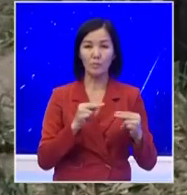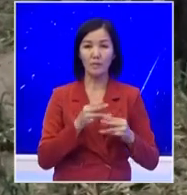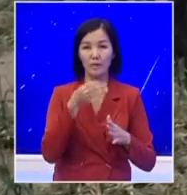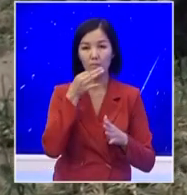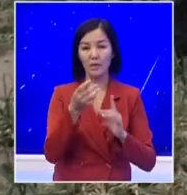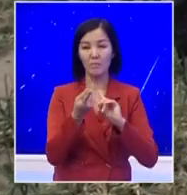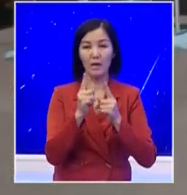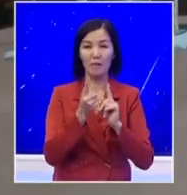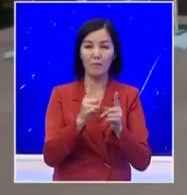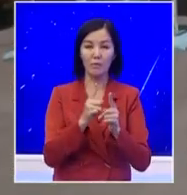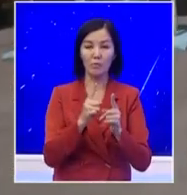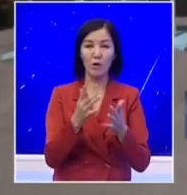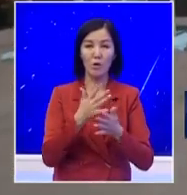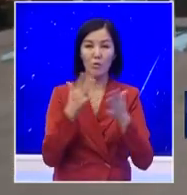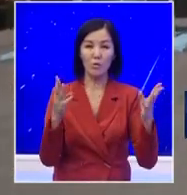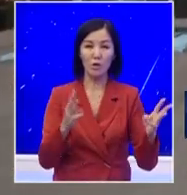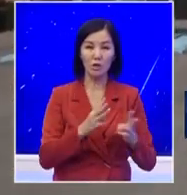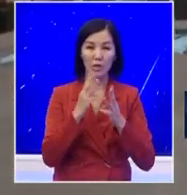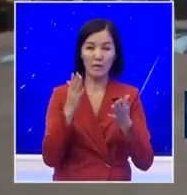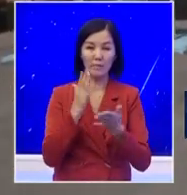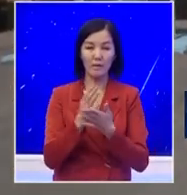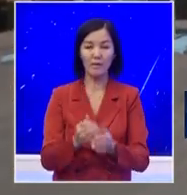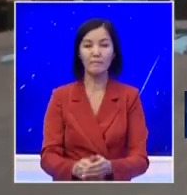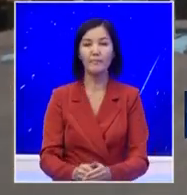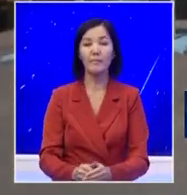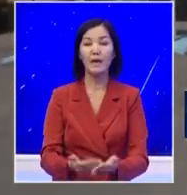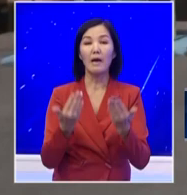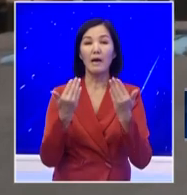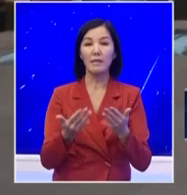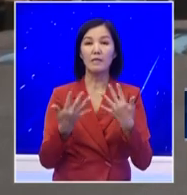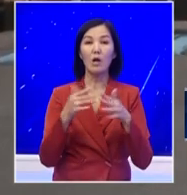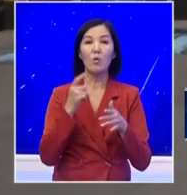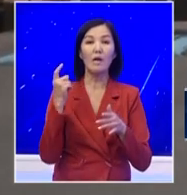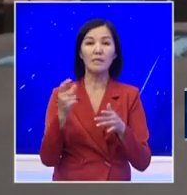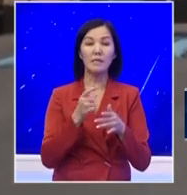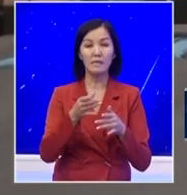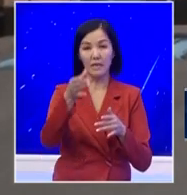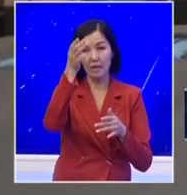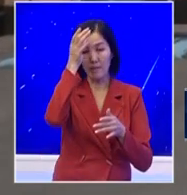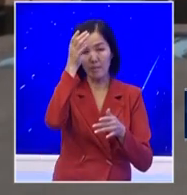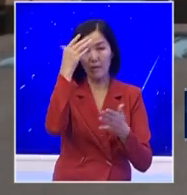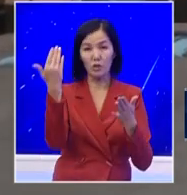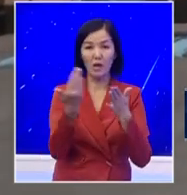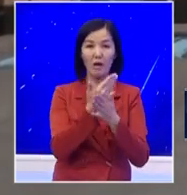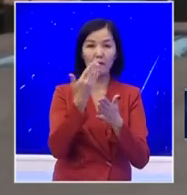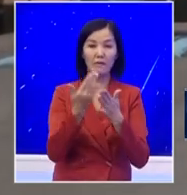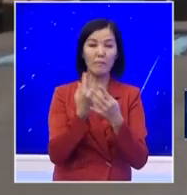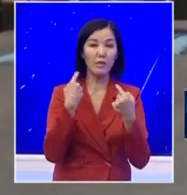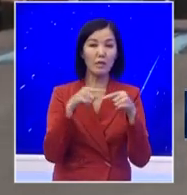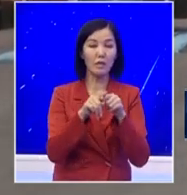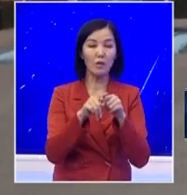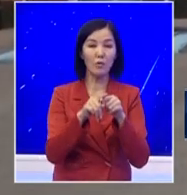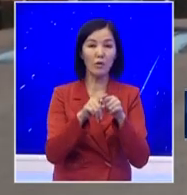ынта танытып отыр. Мынау шаруашылық қазіргі күні көптеген жаңағы ғылыми жаңалықтарға және одан кейін